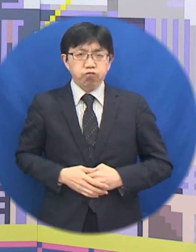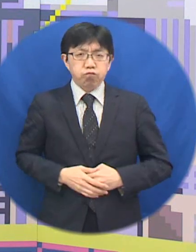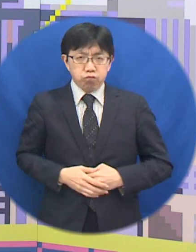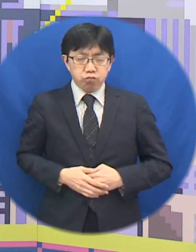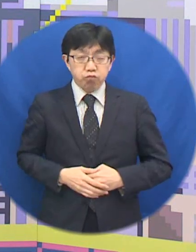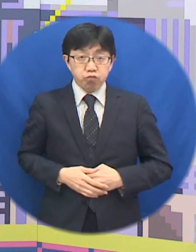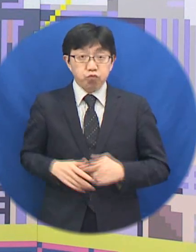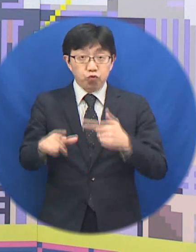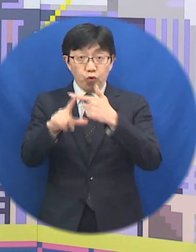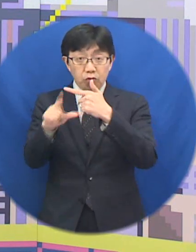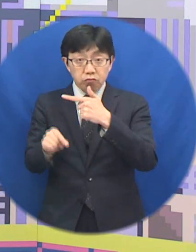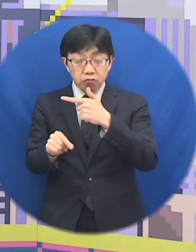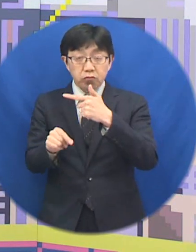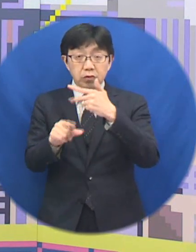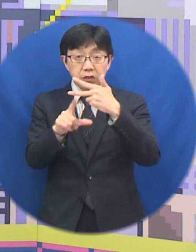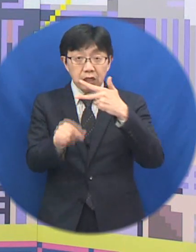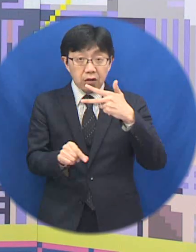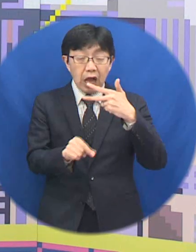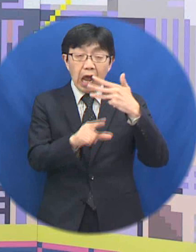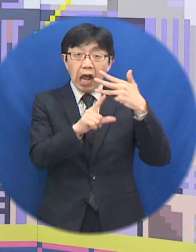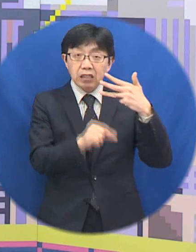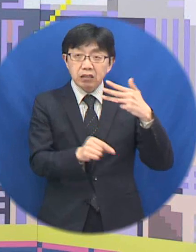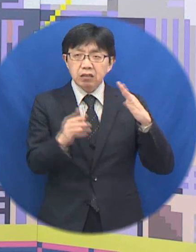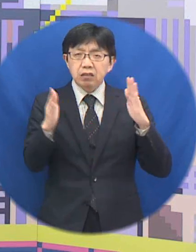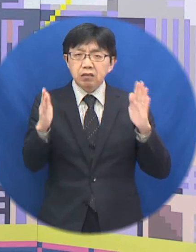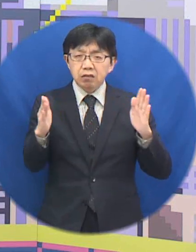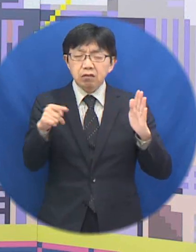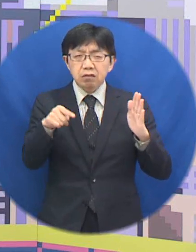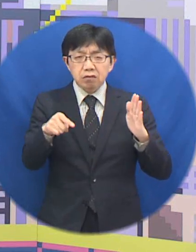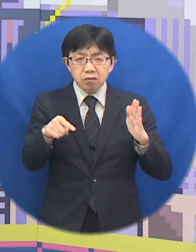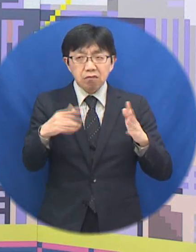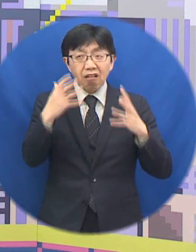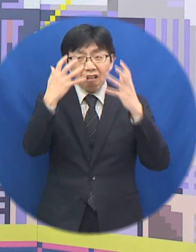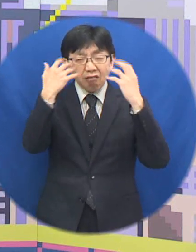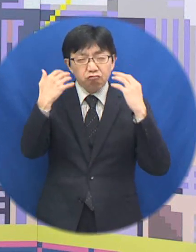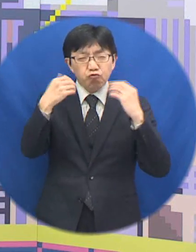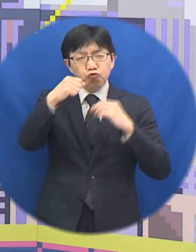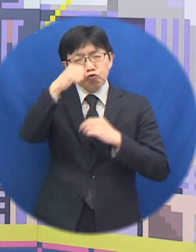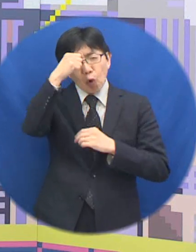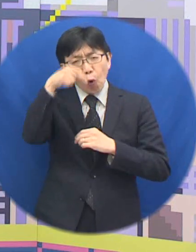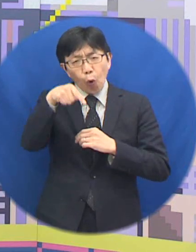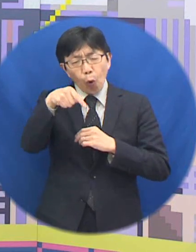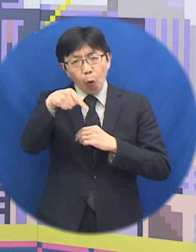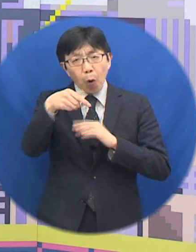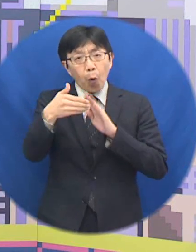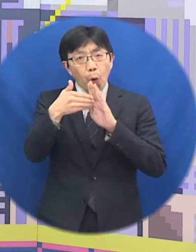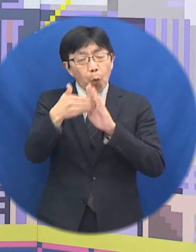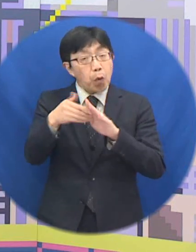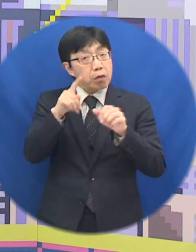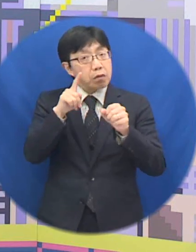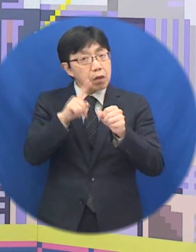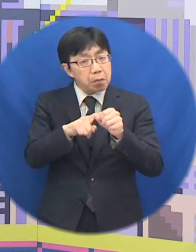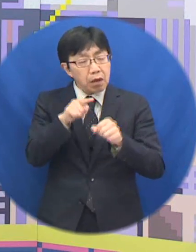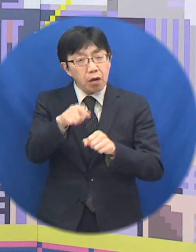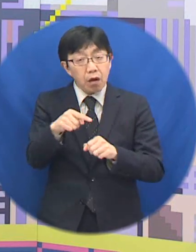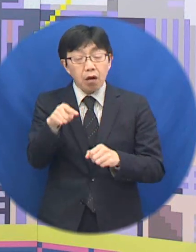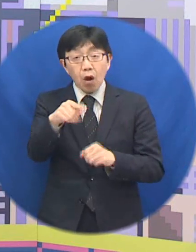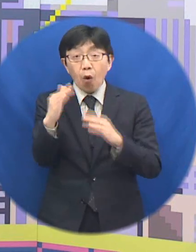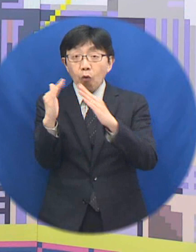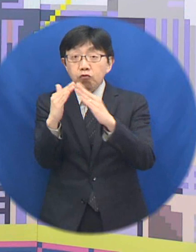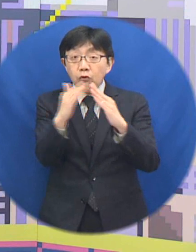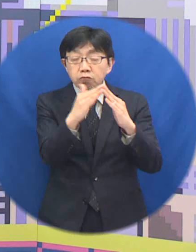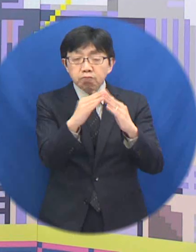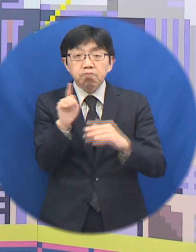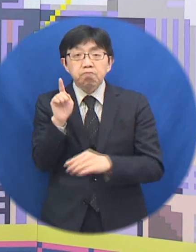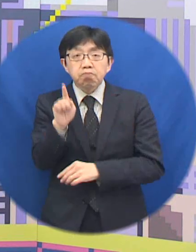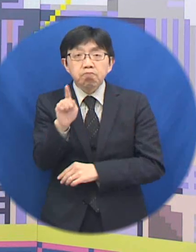月までのこの暑い期間ですね、熱中症予防を啓発するために個別の訪問を行っています。はい、対象は原